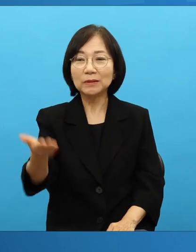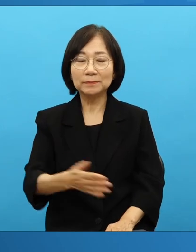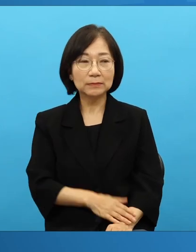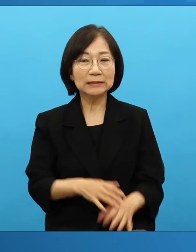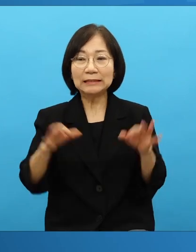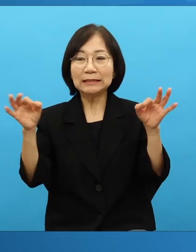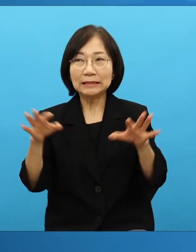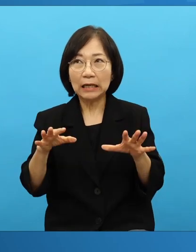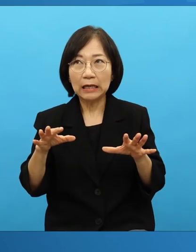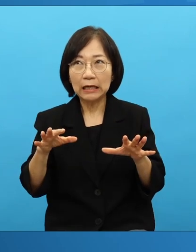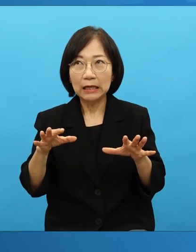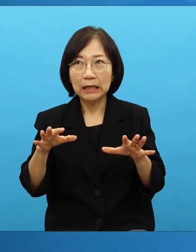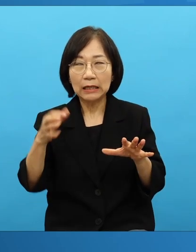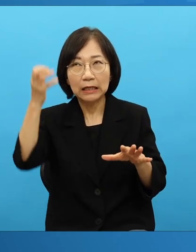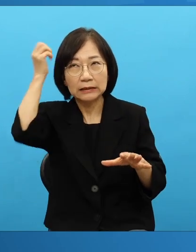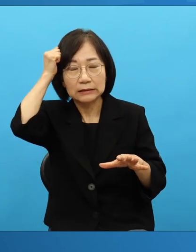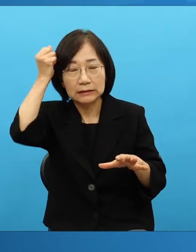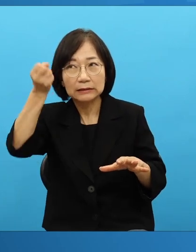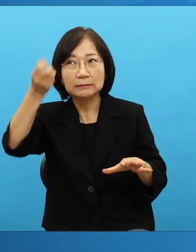各位绞尽脑汁，连个胡同也画不起来，这才是正常的呀。